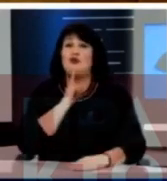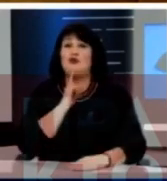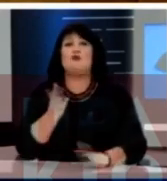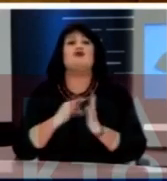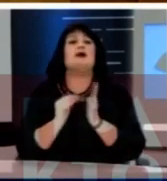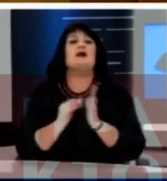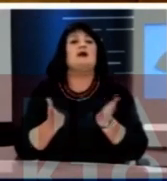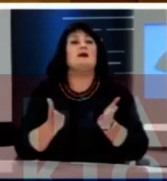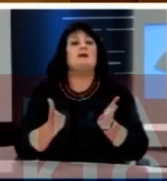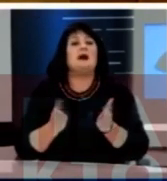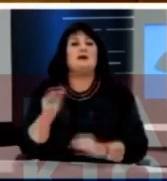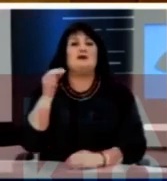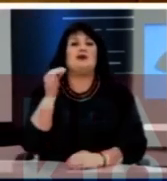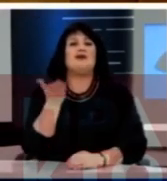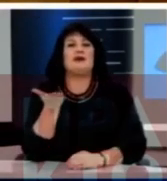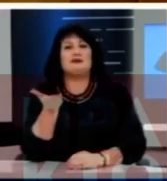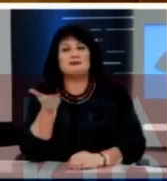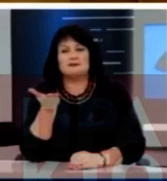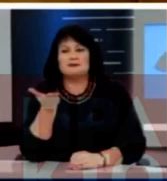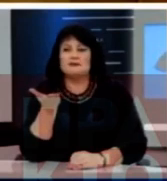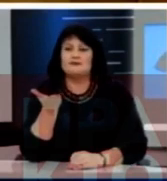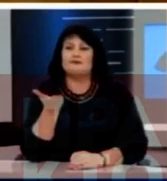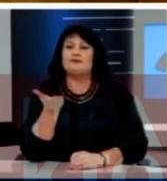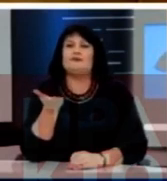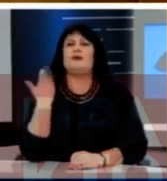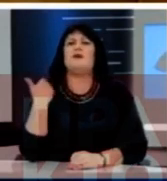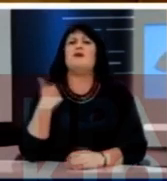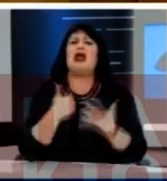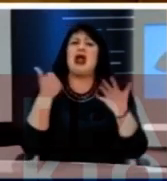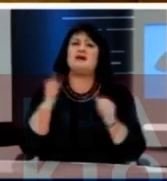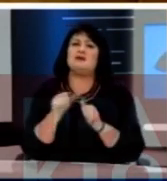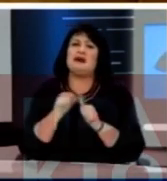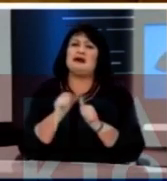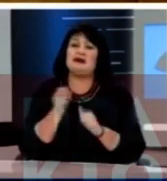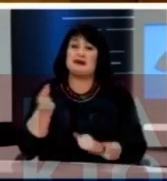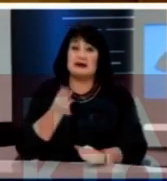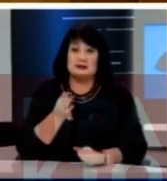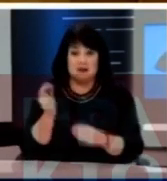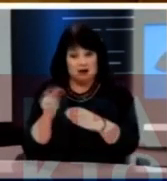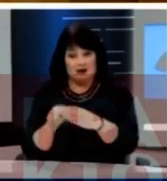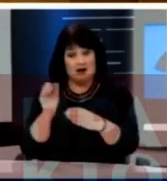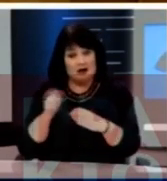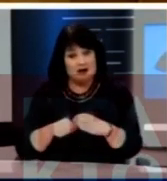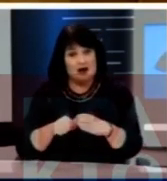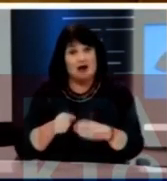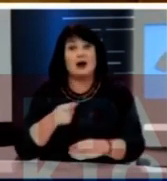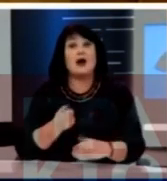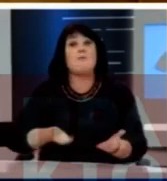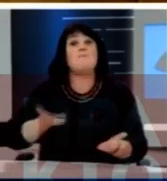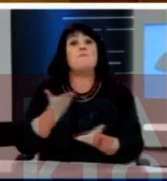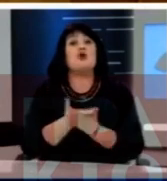Όπως ο βουλευτής που προεξαμήνου υπερψήφισε την πρόταση